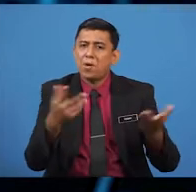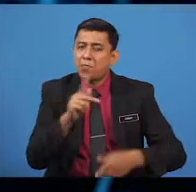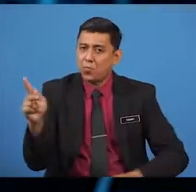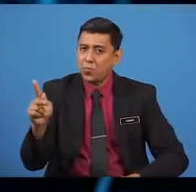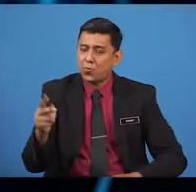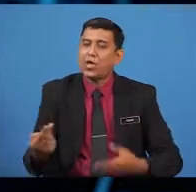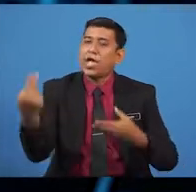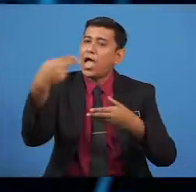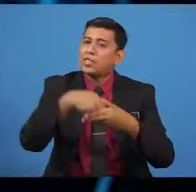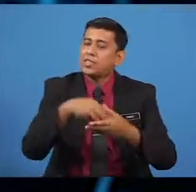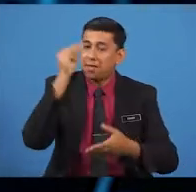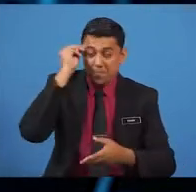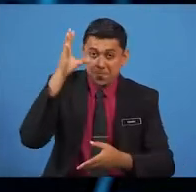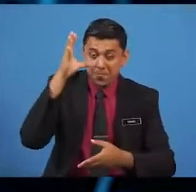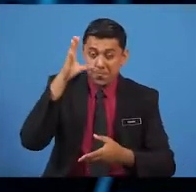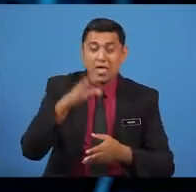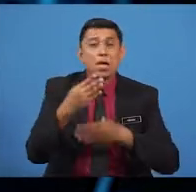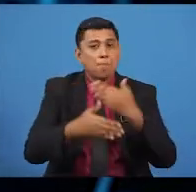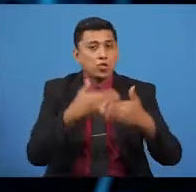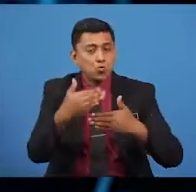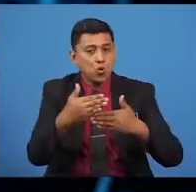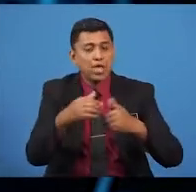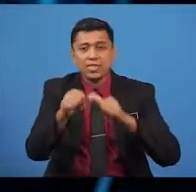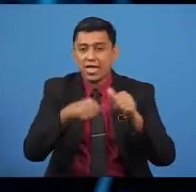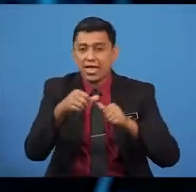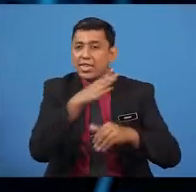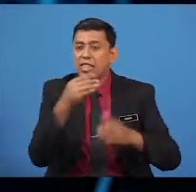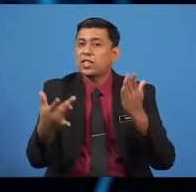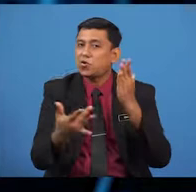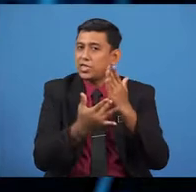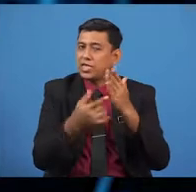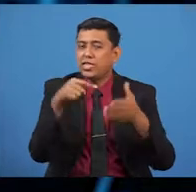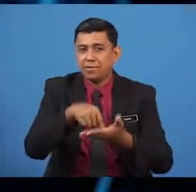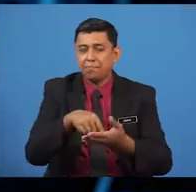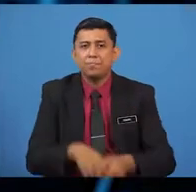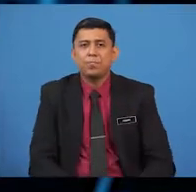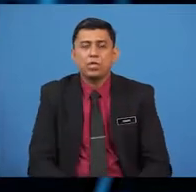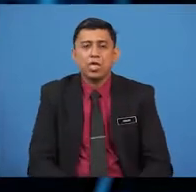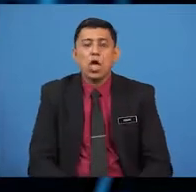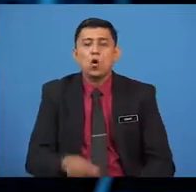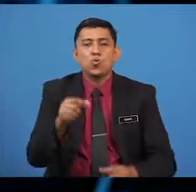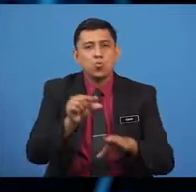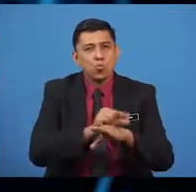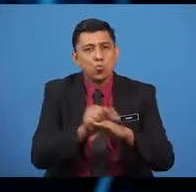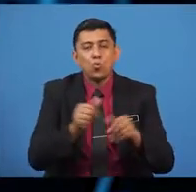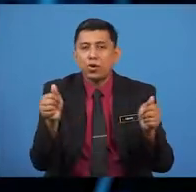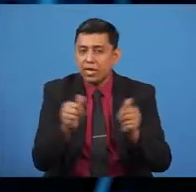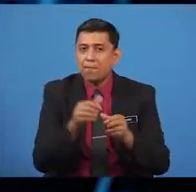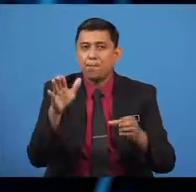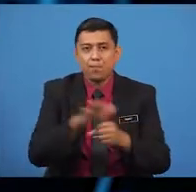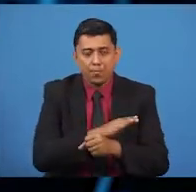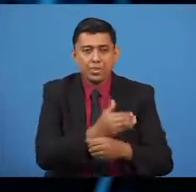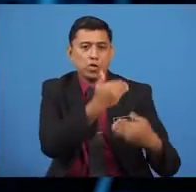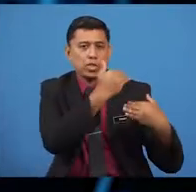bagaimanapun, semua hasil perkembangan serta kemajuan sains dan teknologi ini perlu digunakan